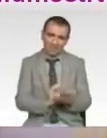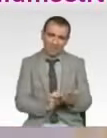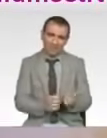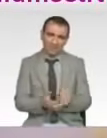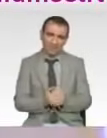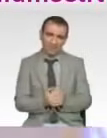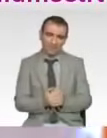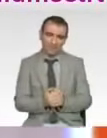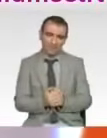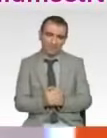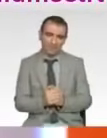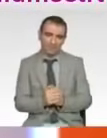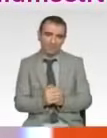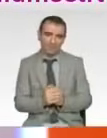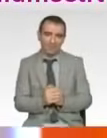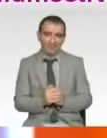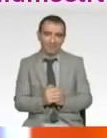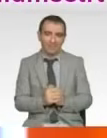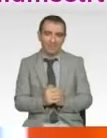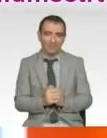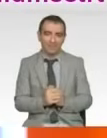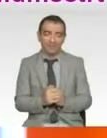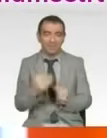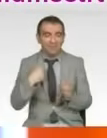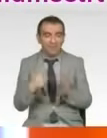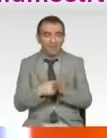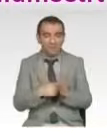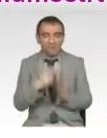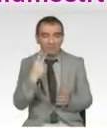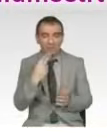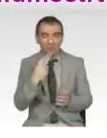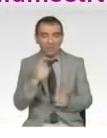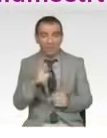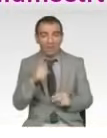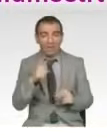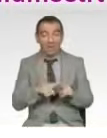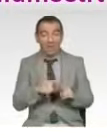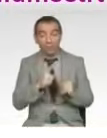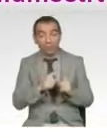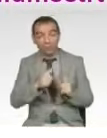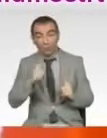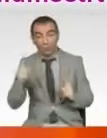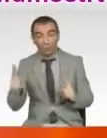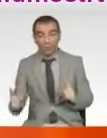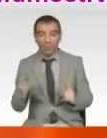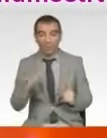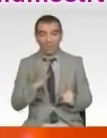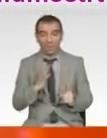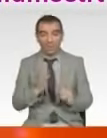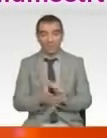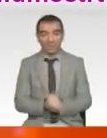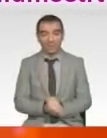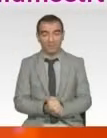Konuk Mendoza. Bir dakika ne? Bir dakika. Bir daha söyle bakayım. Abdülkerim Kasımbo Kaloba Mabotise Konuk Mendoza